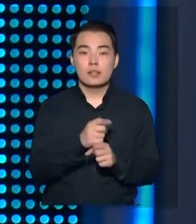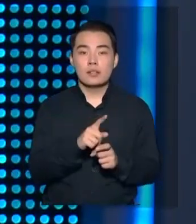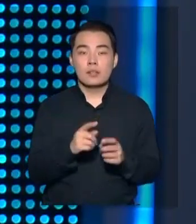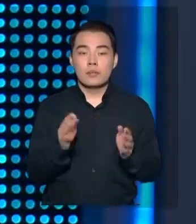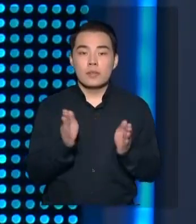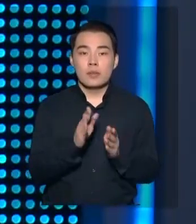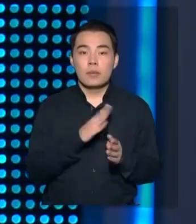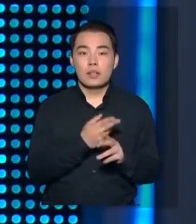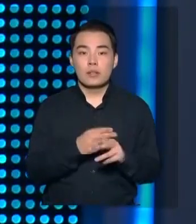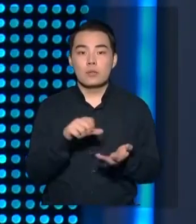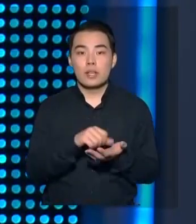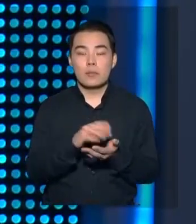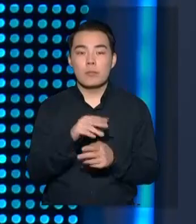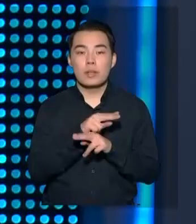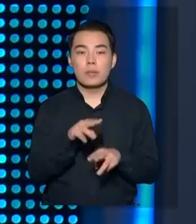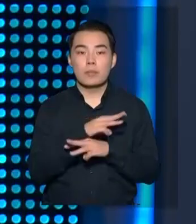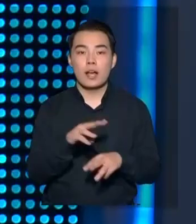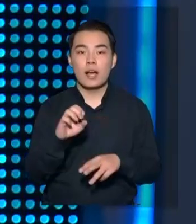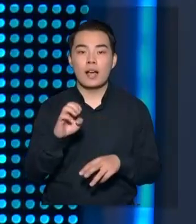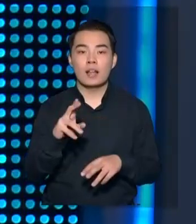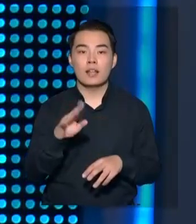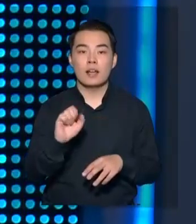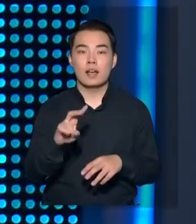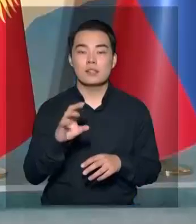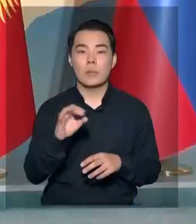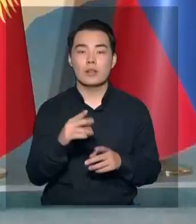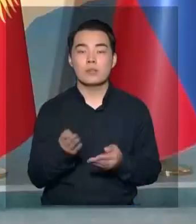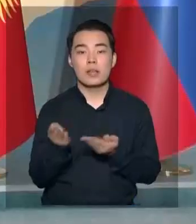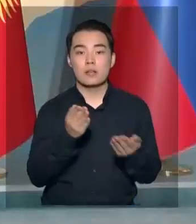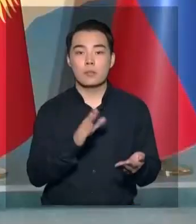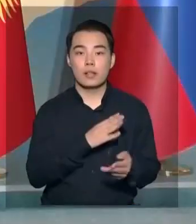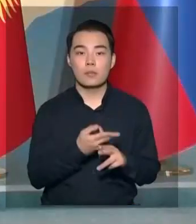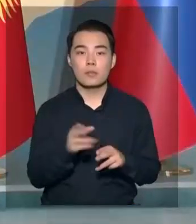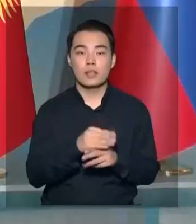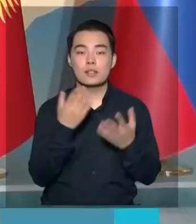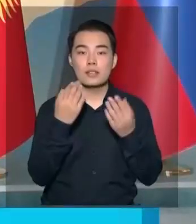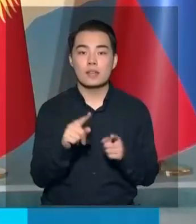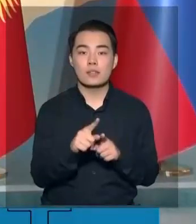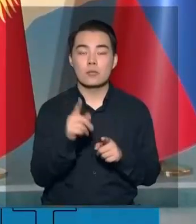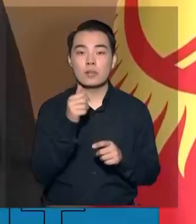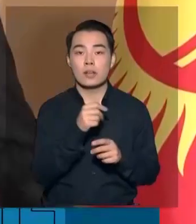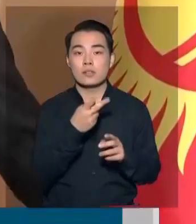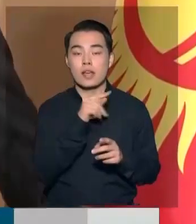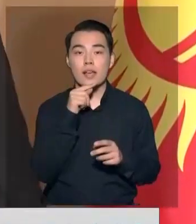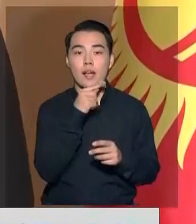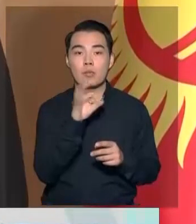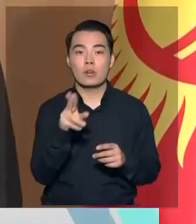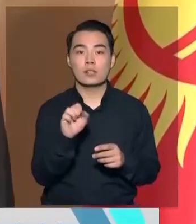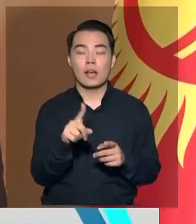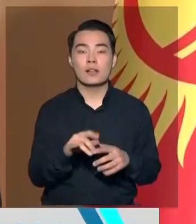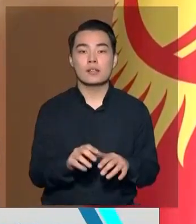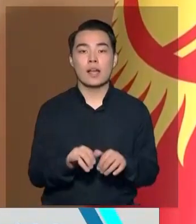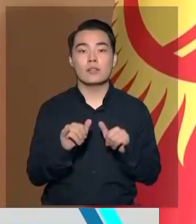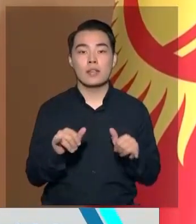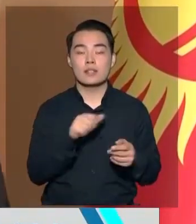ықшам құрам өтті. Жиынға қатысушыларды премьер-министр Әлихан Смайылов қарсы алды. Күн тәртібінде Евразиялық экономикалық одақ дамуының